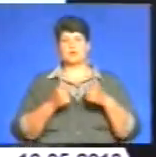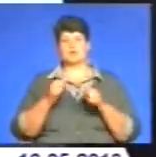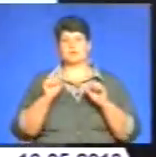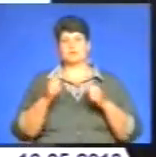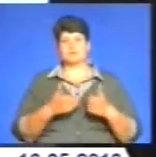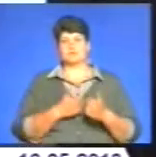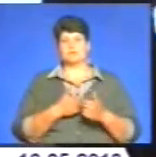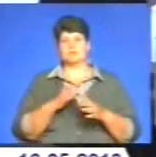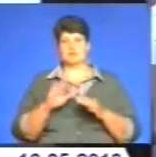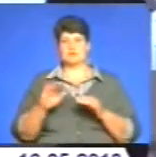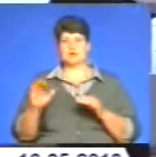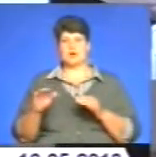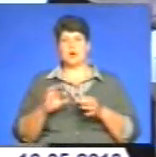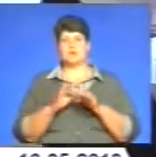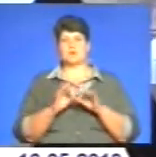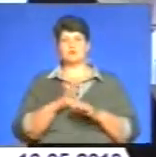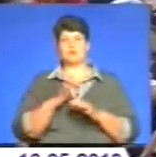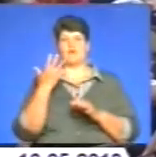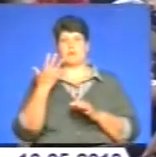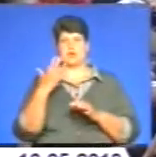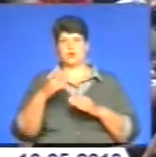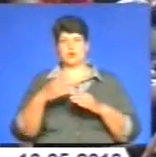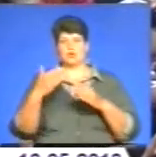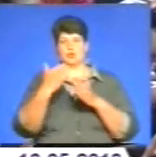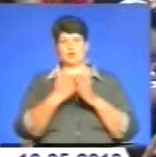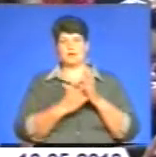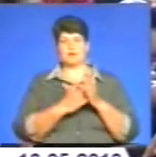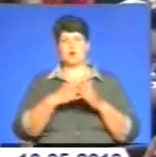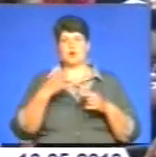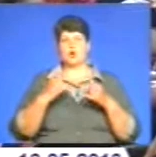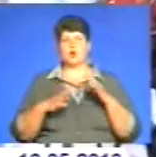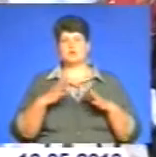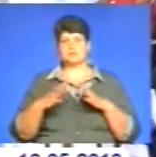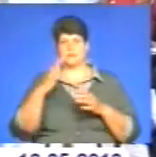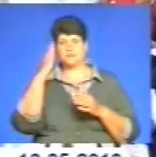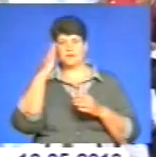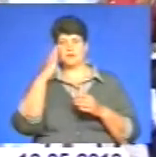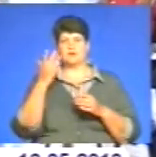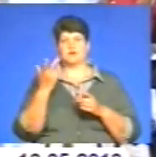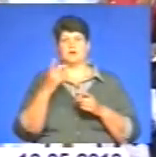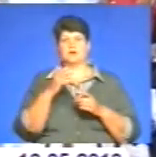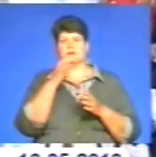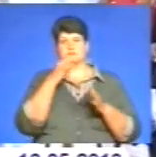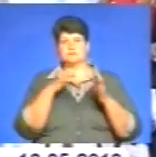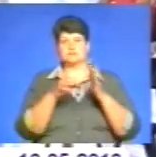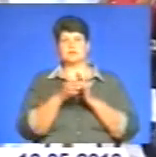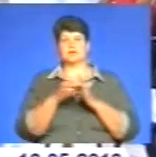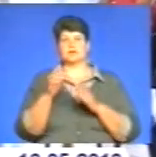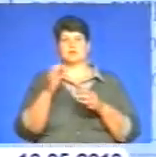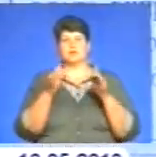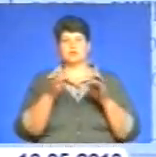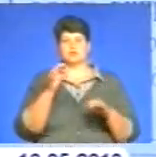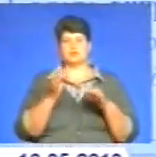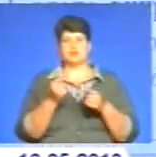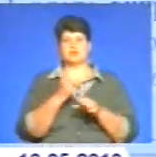дітей Олімпіада проходила інтелектуальна розминка запитання від у нього журись підказками виготовлення